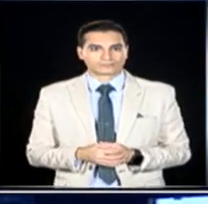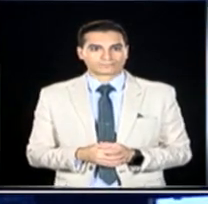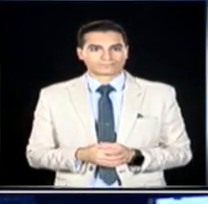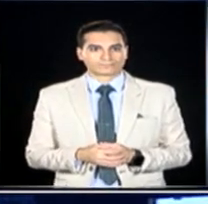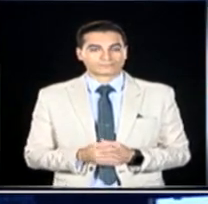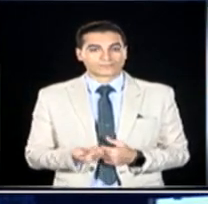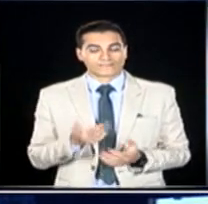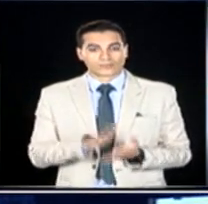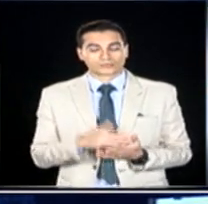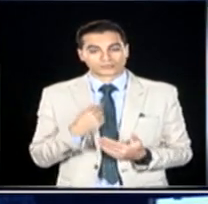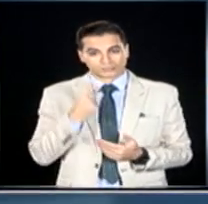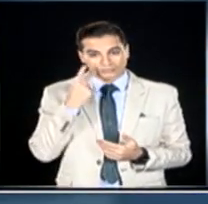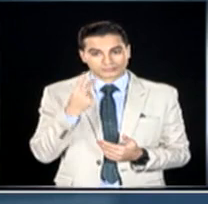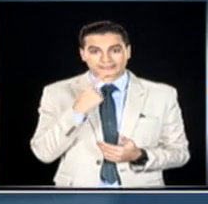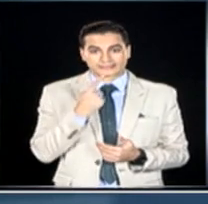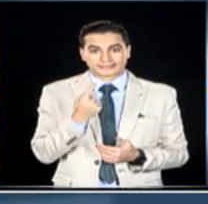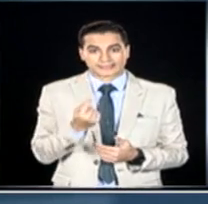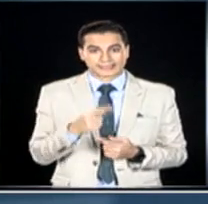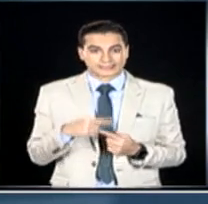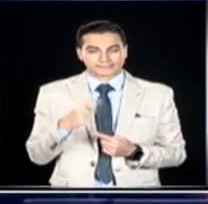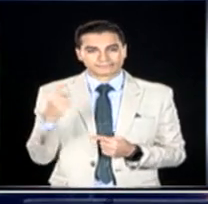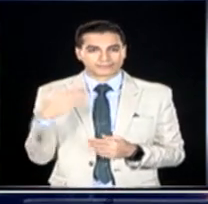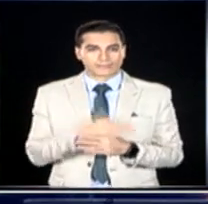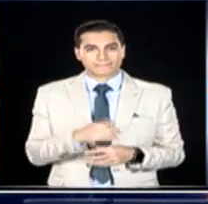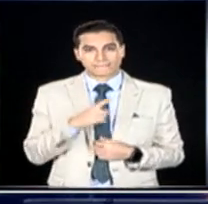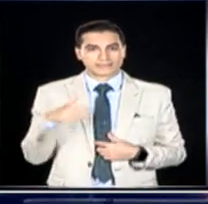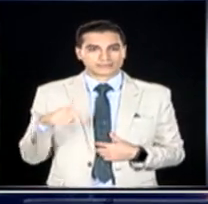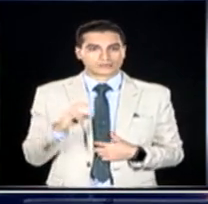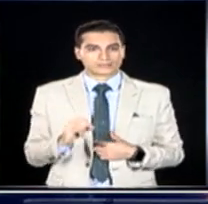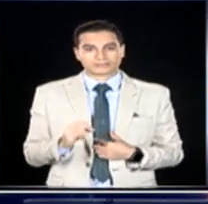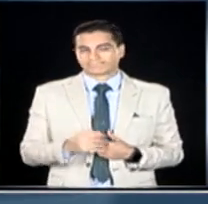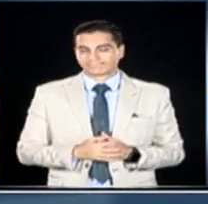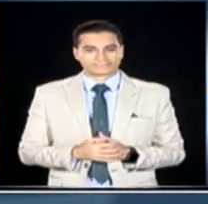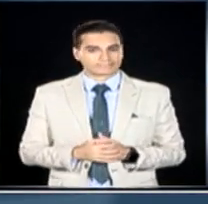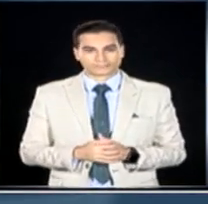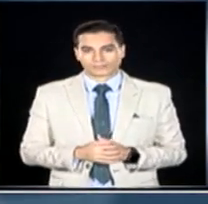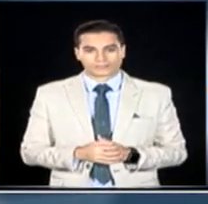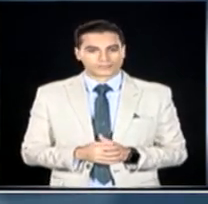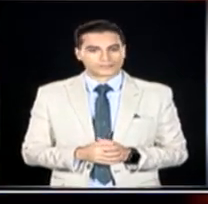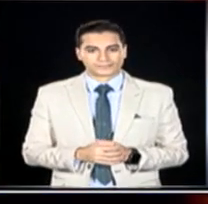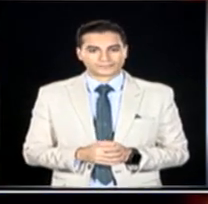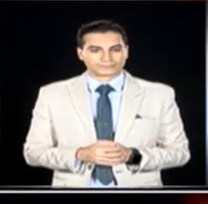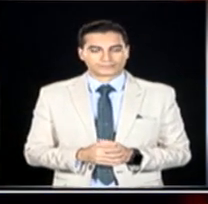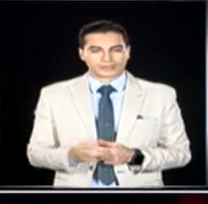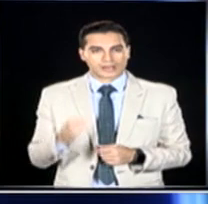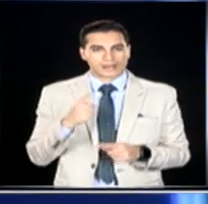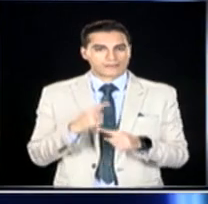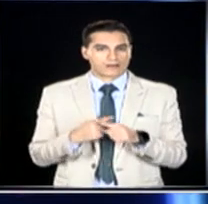هقدر أدي لك ثانية كمان. إجابتك 156. إجابة خاطئة،